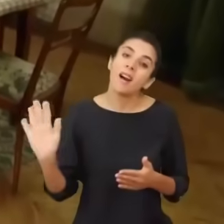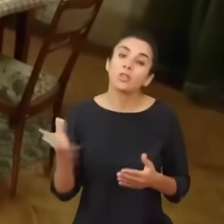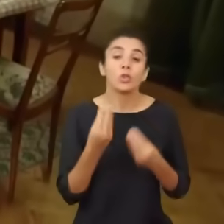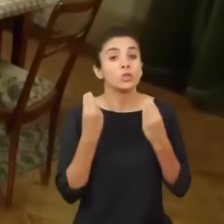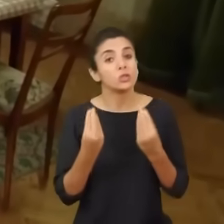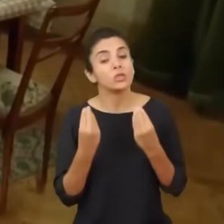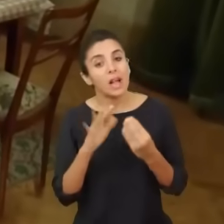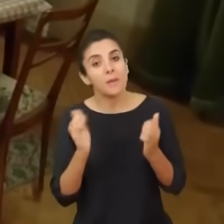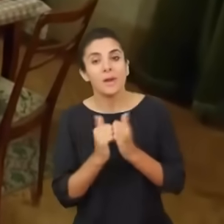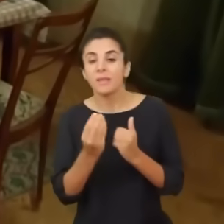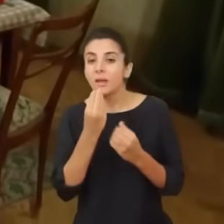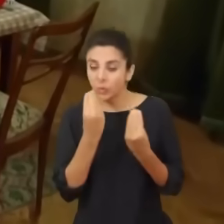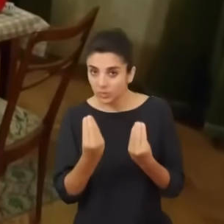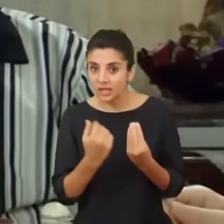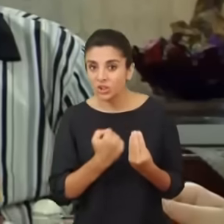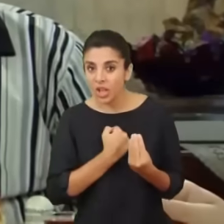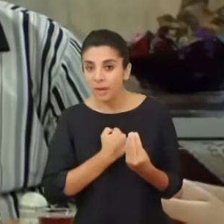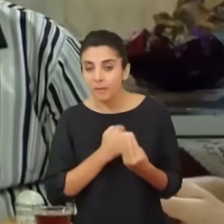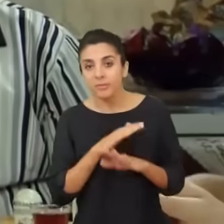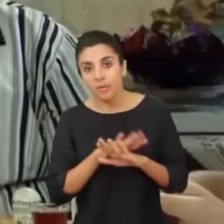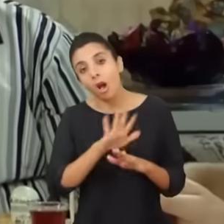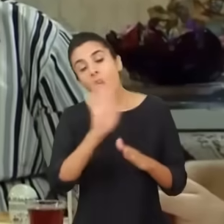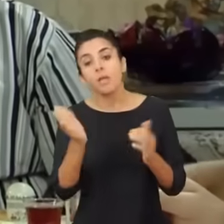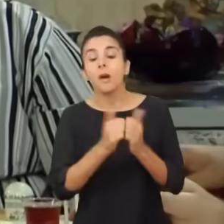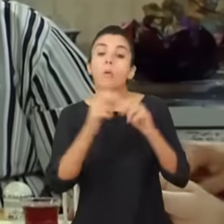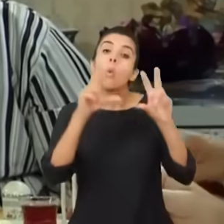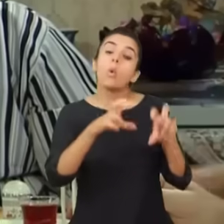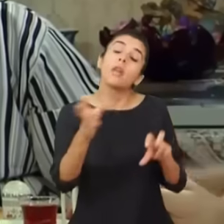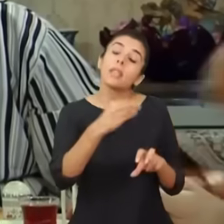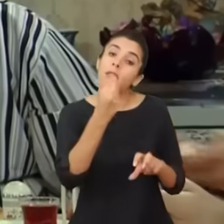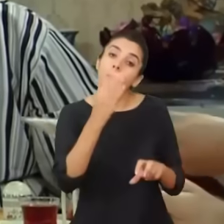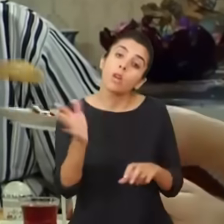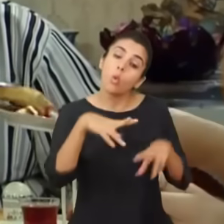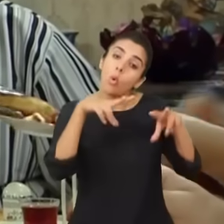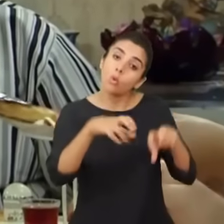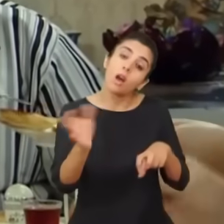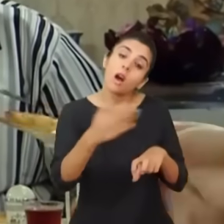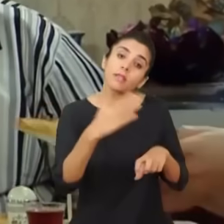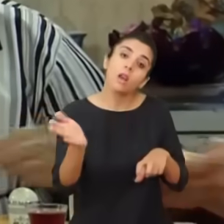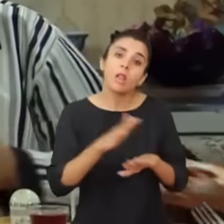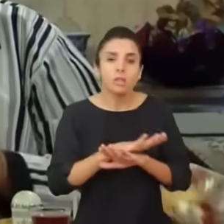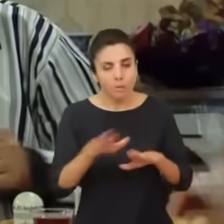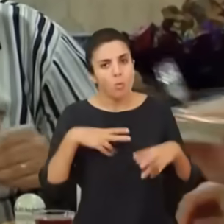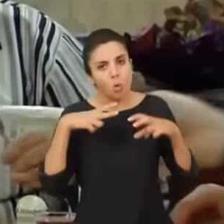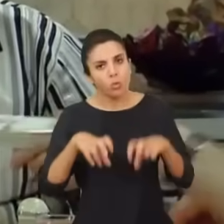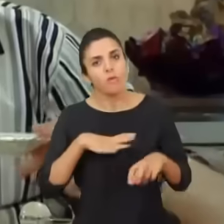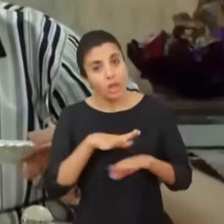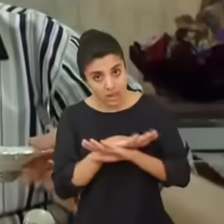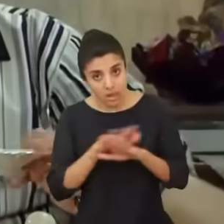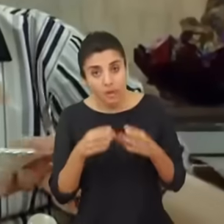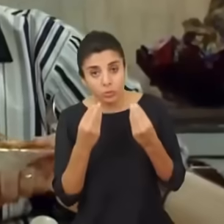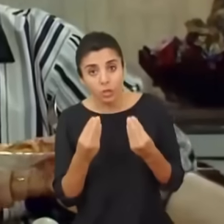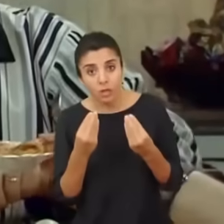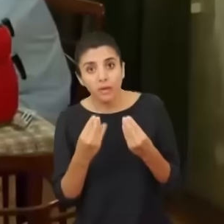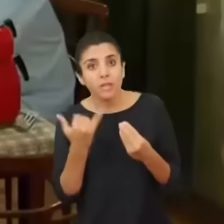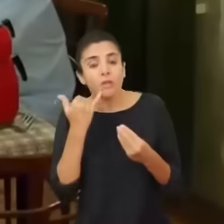Güzel güzel iyi, tamam mı canım benim? Müge. Ya sen de otur bir lokma bir şey ya hadi. Tamam Femcim, tamam oturuyorum şimdi. Hah, tamam değil mi? Her şey